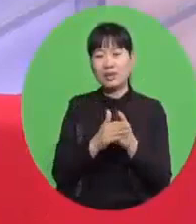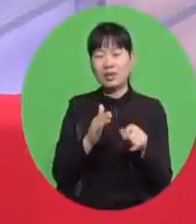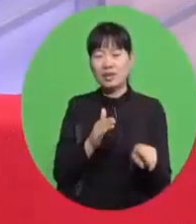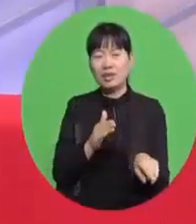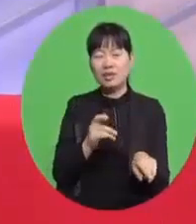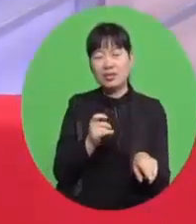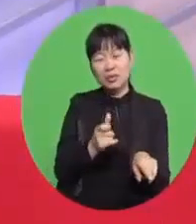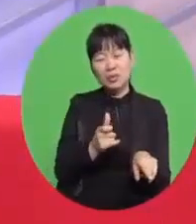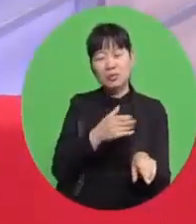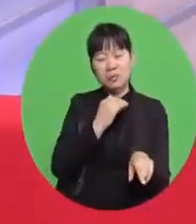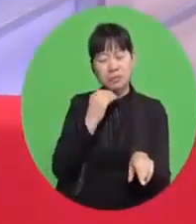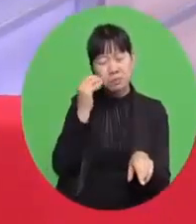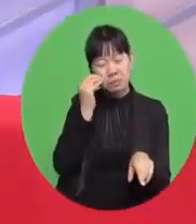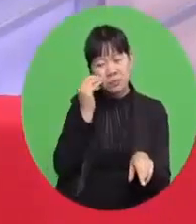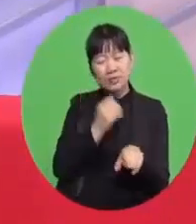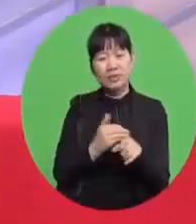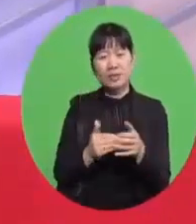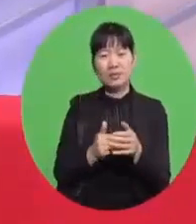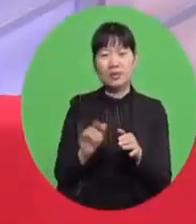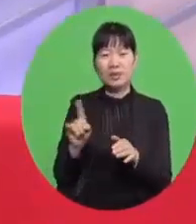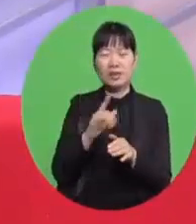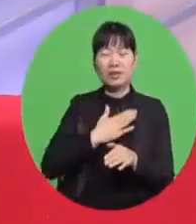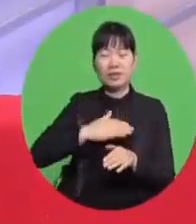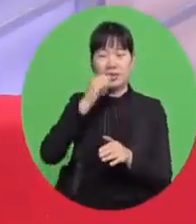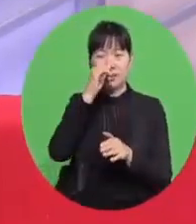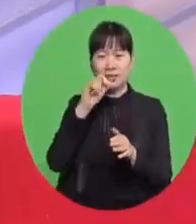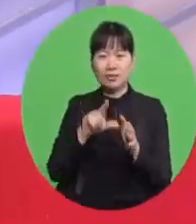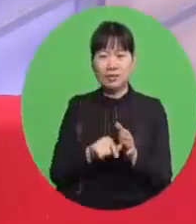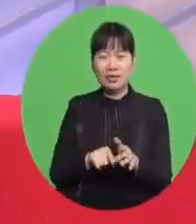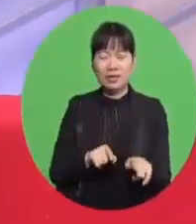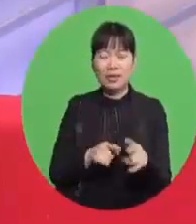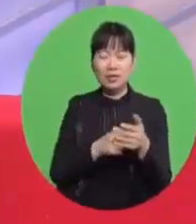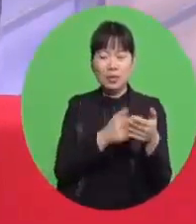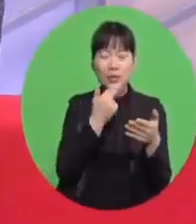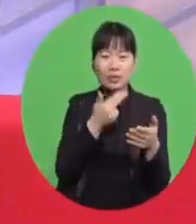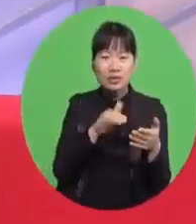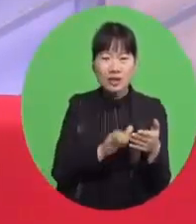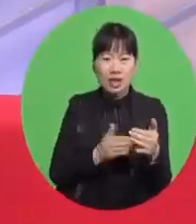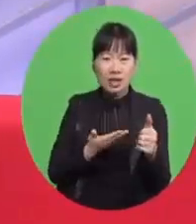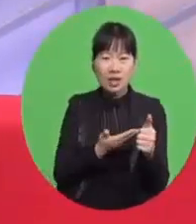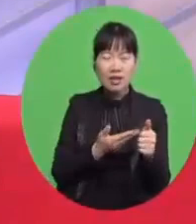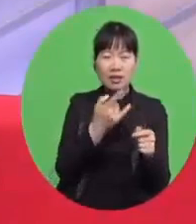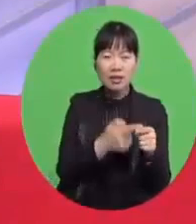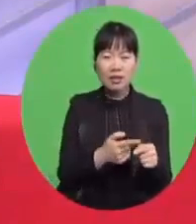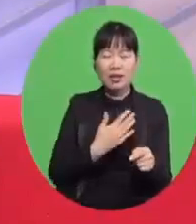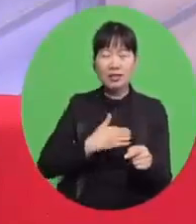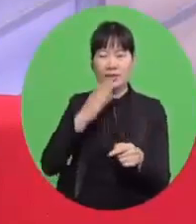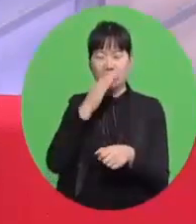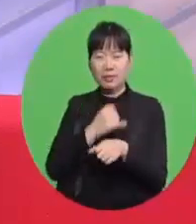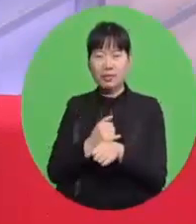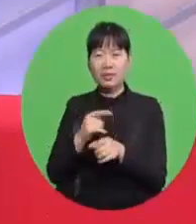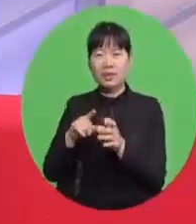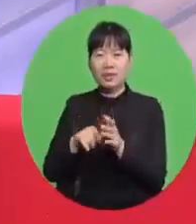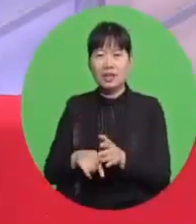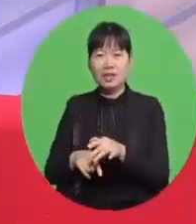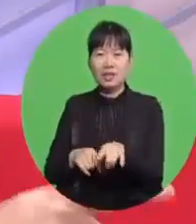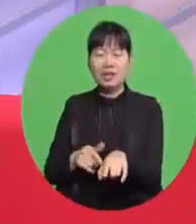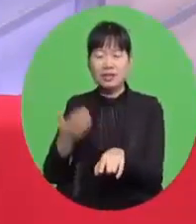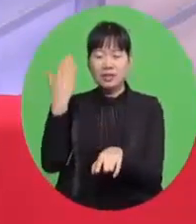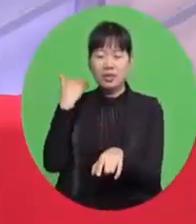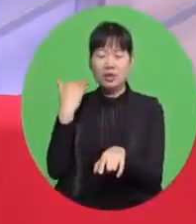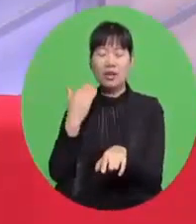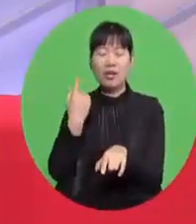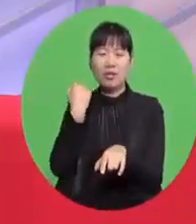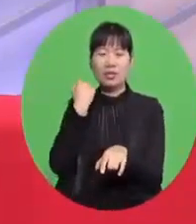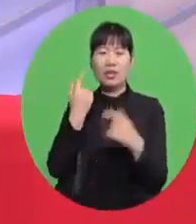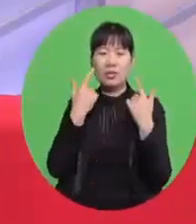조금 굼떠요. 그러니까 어떤 때는 기분 좋을 때는 막 요구하지도 않았는데 막 해주다가 기분 나쁘거나 그럴 때는 전에는